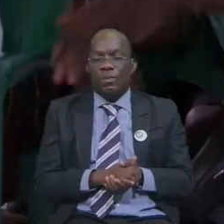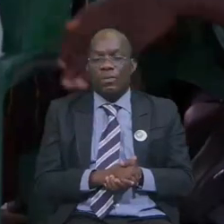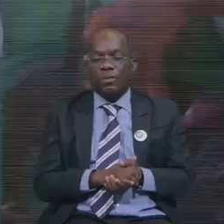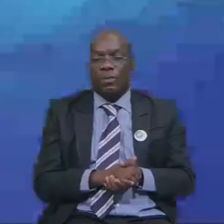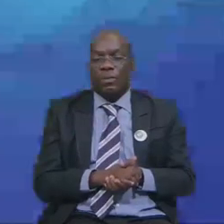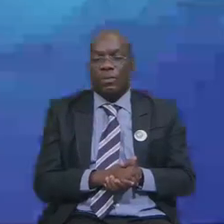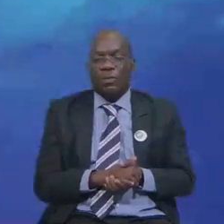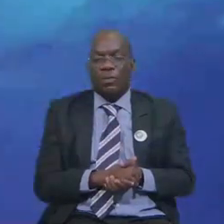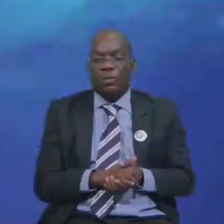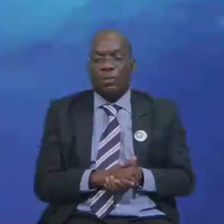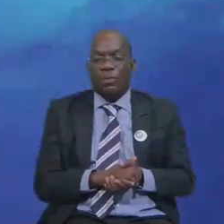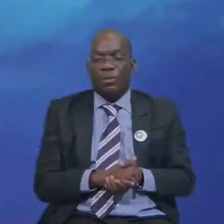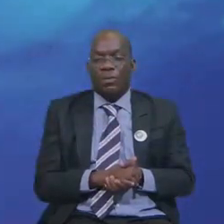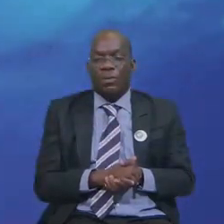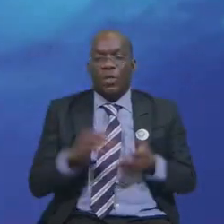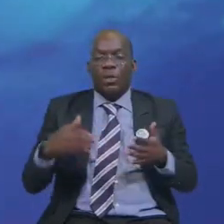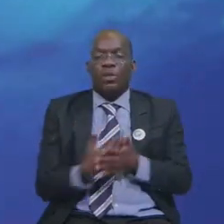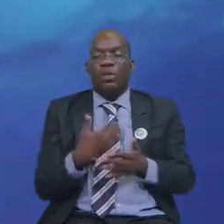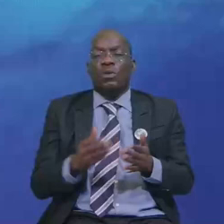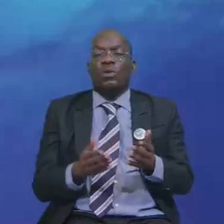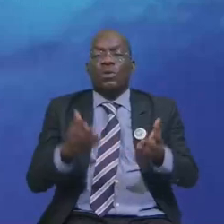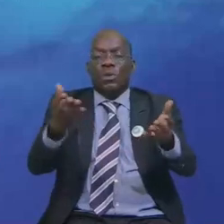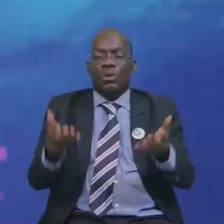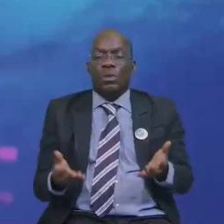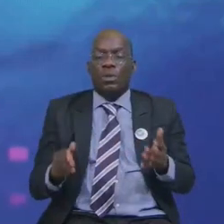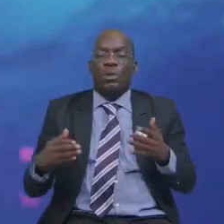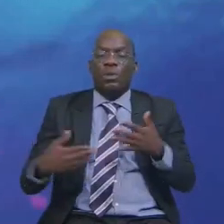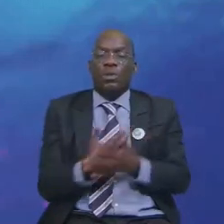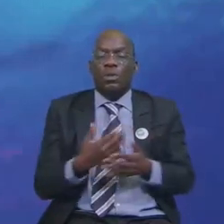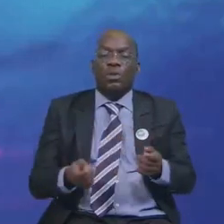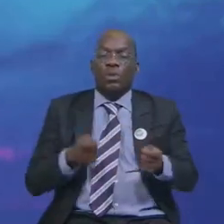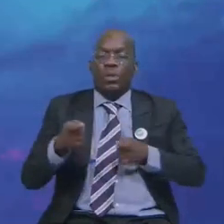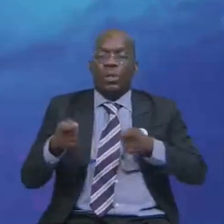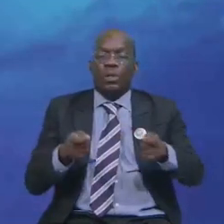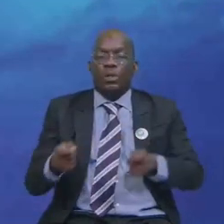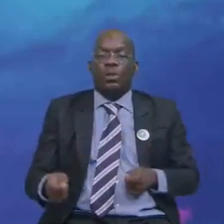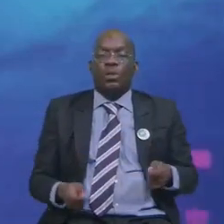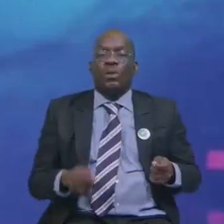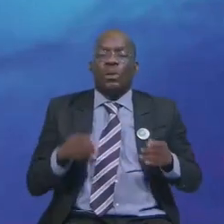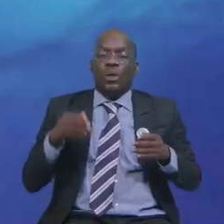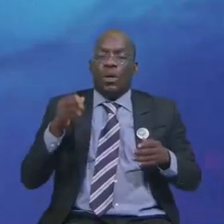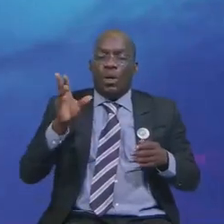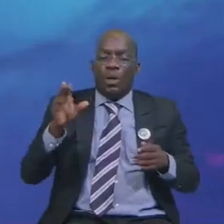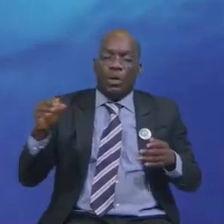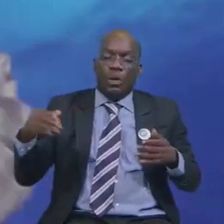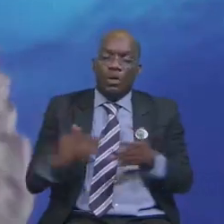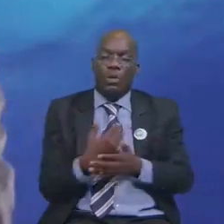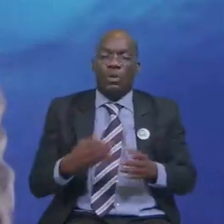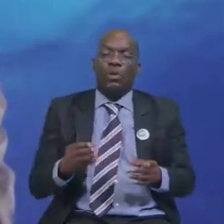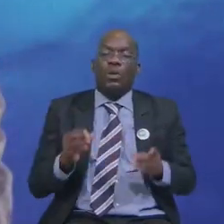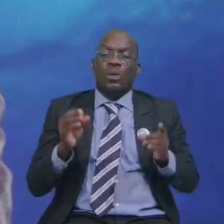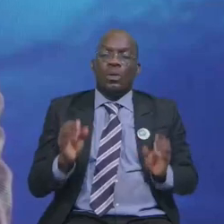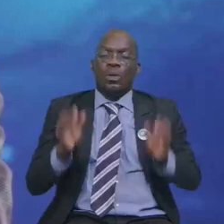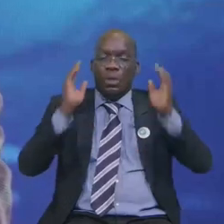un nouveau désir une nouvelle direction amen une nouvelle diligence amène une nouvelle